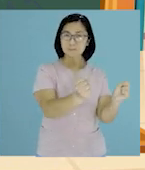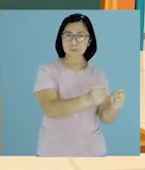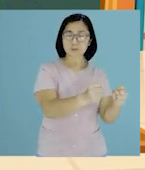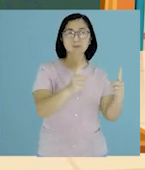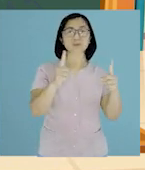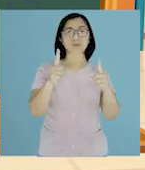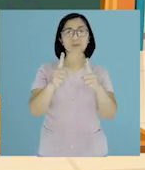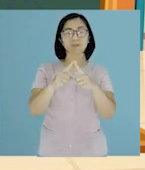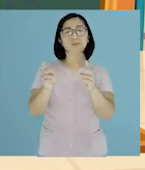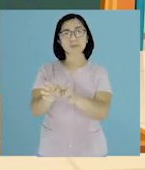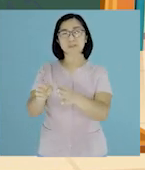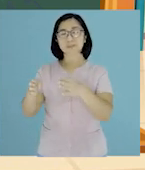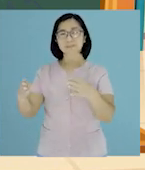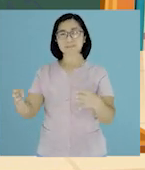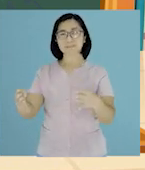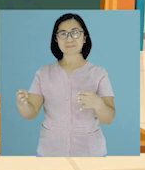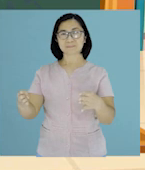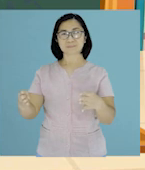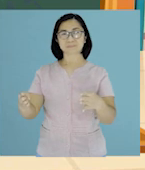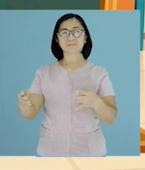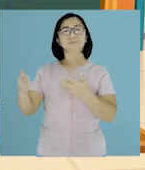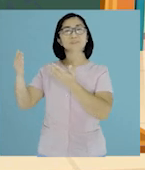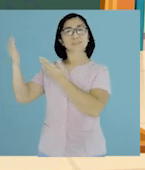hanggang sa pinakamalaki ay